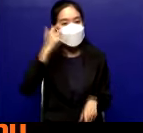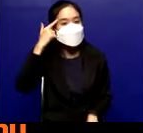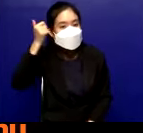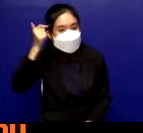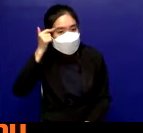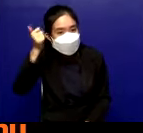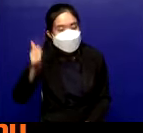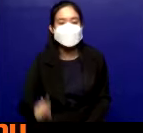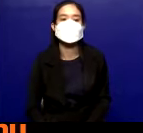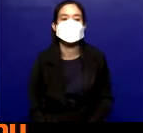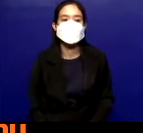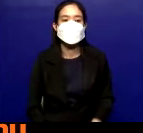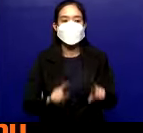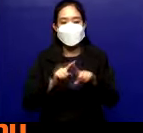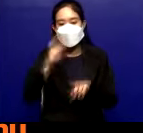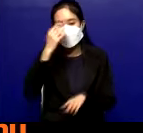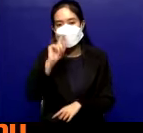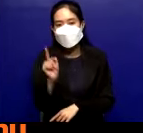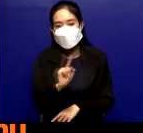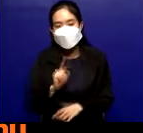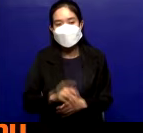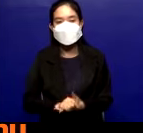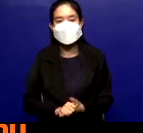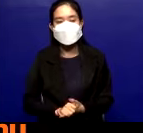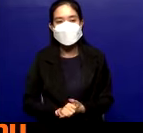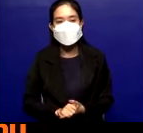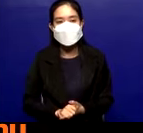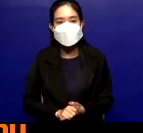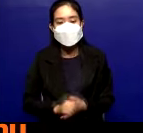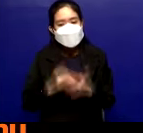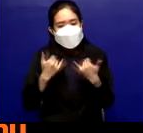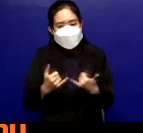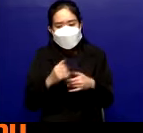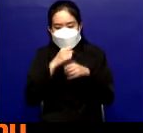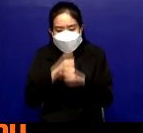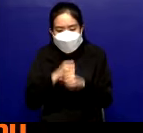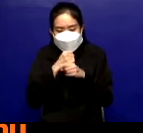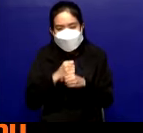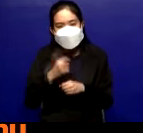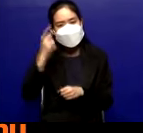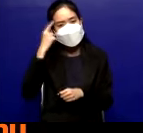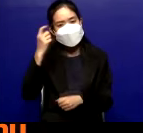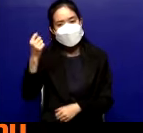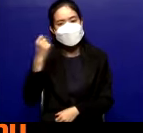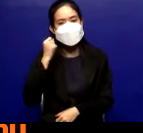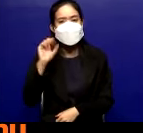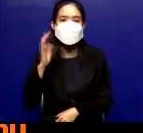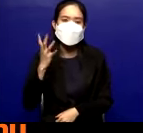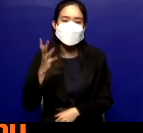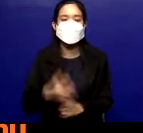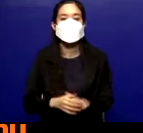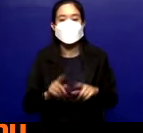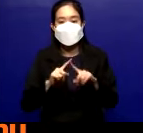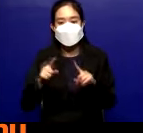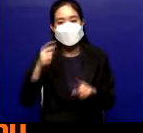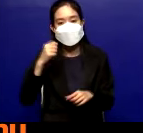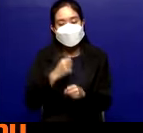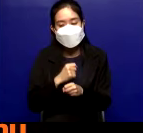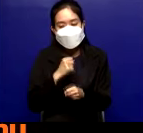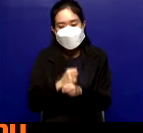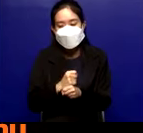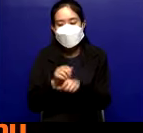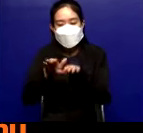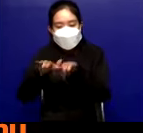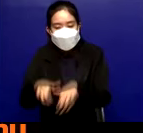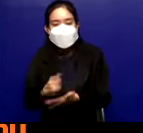างความมั่นคงให้กับผู้สูงอายุได้ก็ไม่ใช่แค่ผู้สูงอายุเท่านั้นค่ะที่จะมั่นคงแต่เป็นการลดภาระให้กับคนวัยทำง